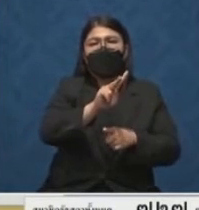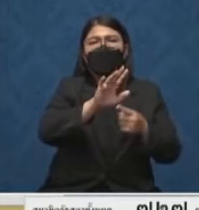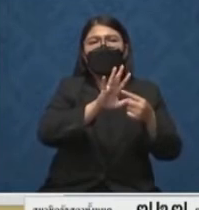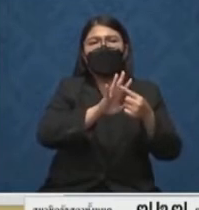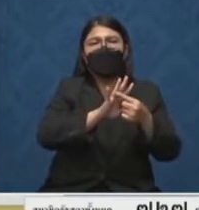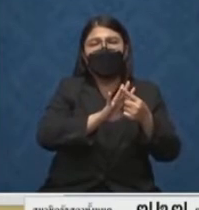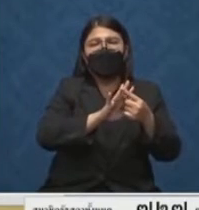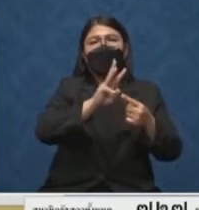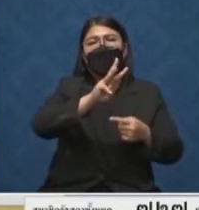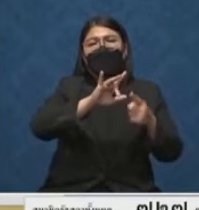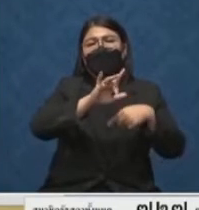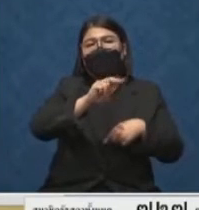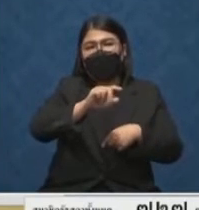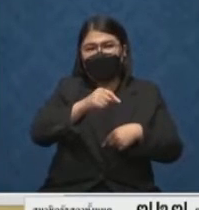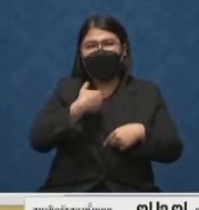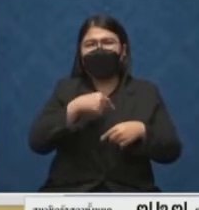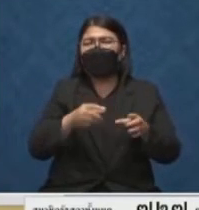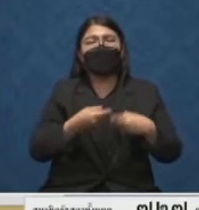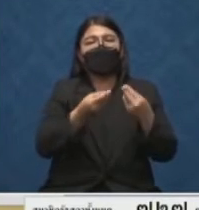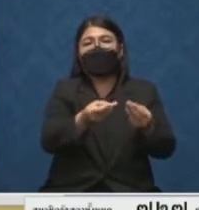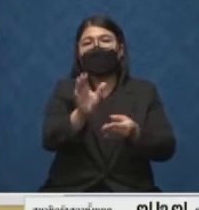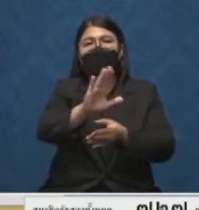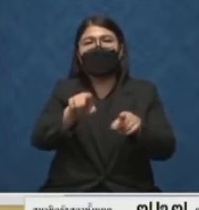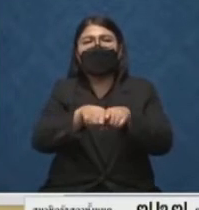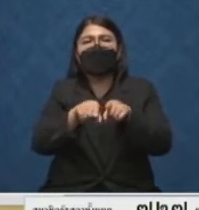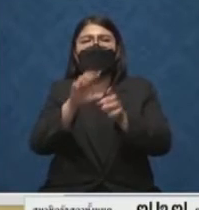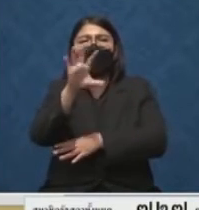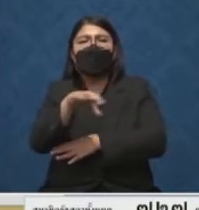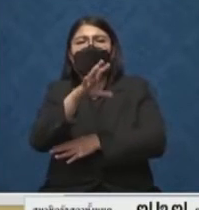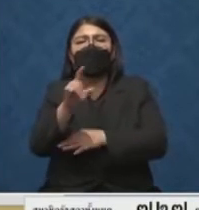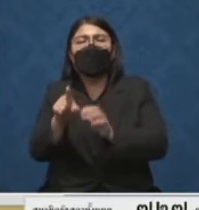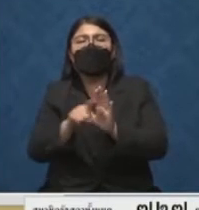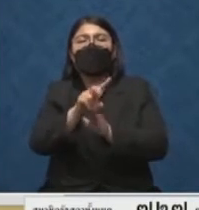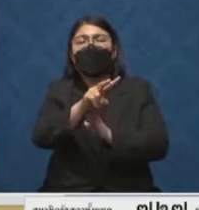ั้นตงนี้เราก็ผมเห็นด้วยว่าเป็นการคืนสิทธของบุคคล